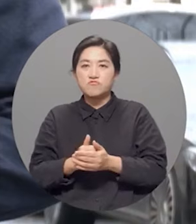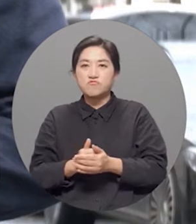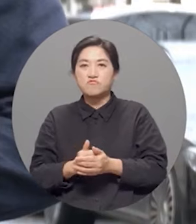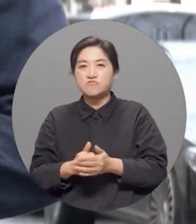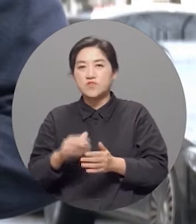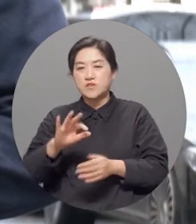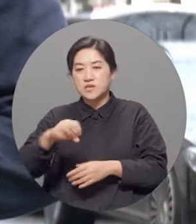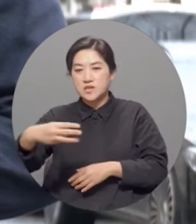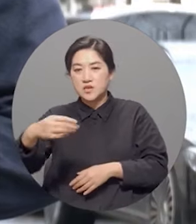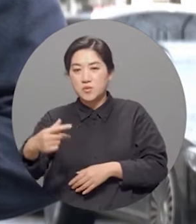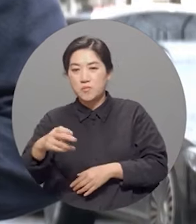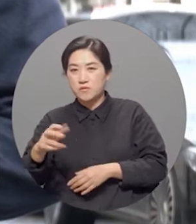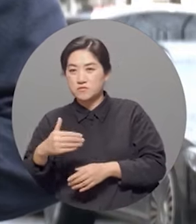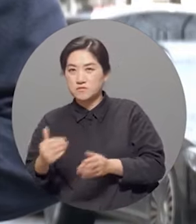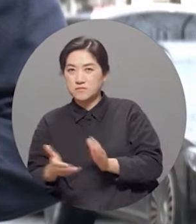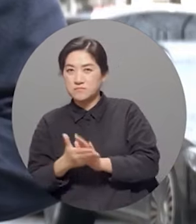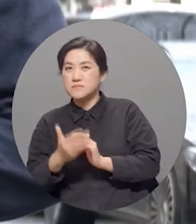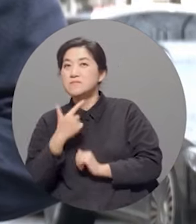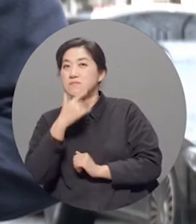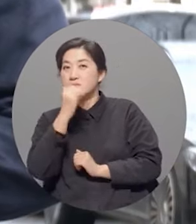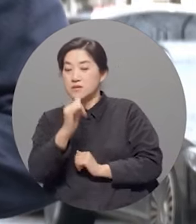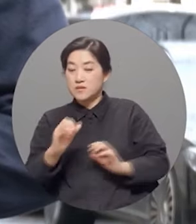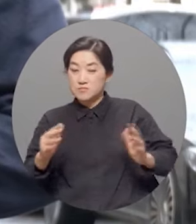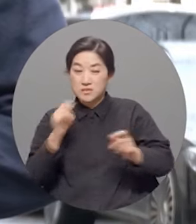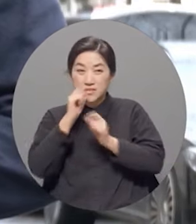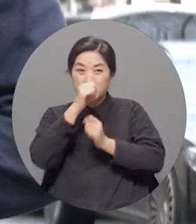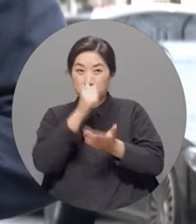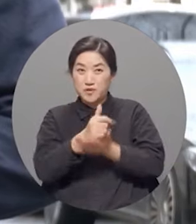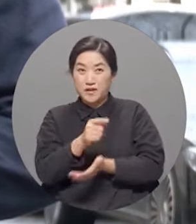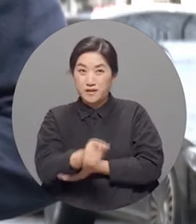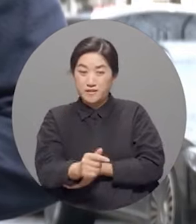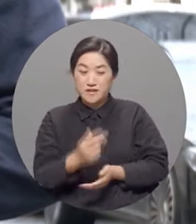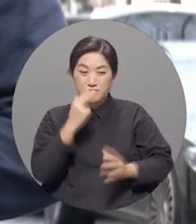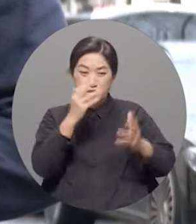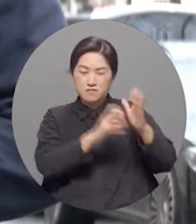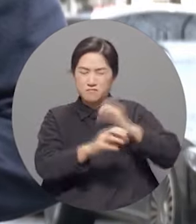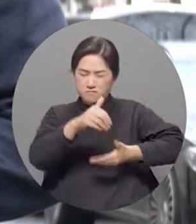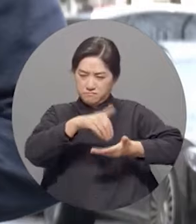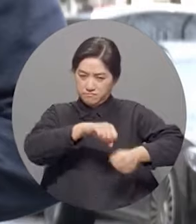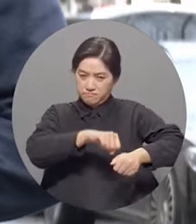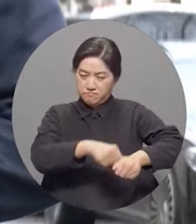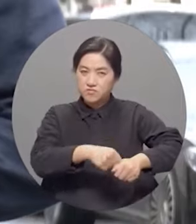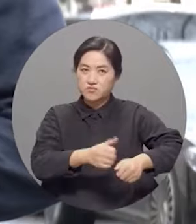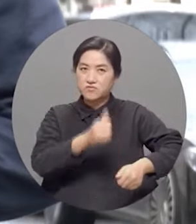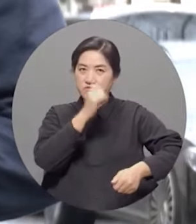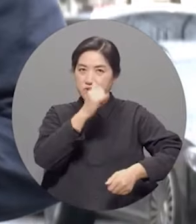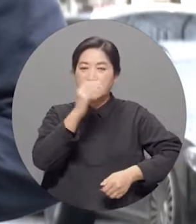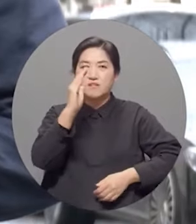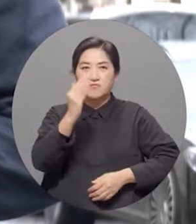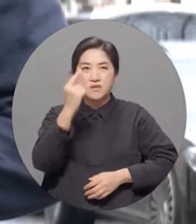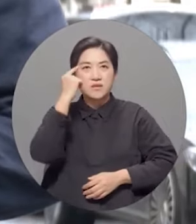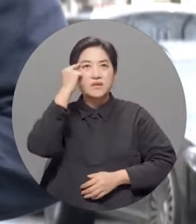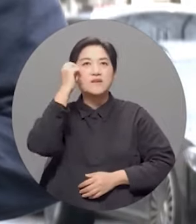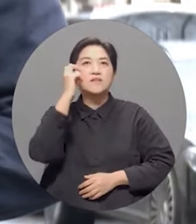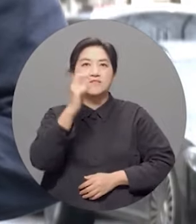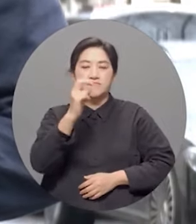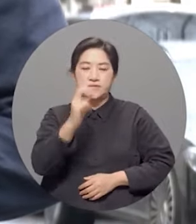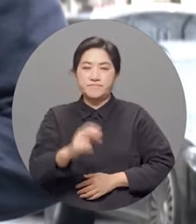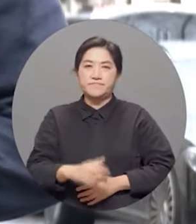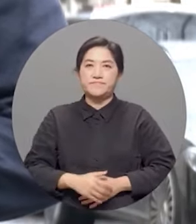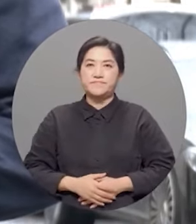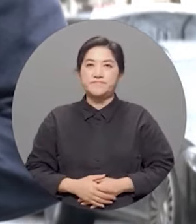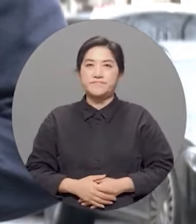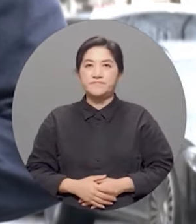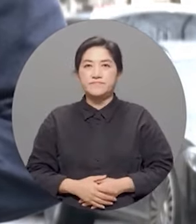불리던 권도형은 국제적 사기범 신세로 전락해 미국에서 더 큰 죗값을 치러야 할 처지에 놓였습니다. 파리 SMBC